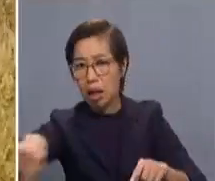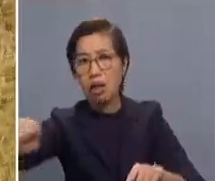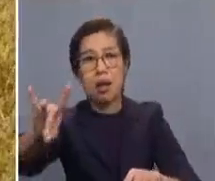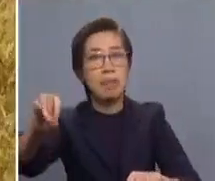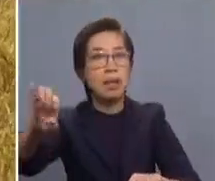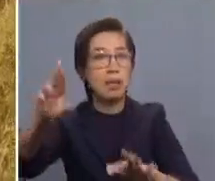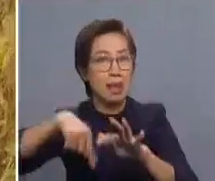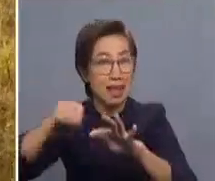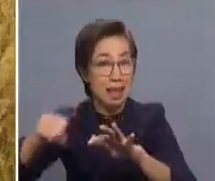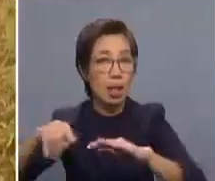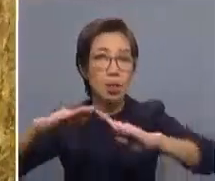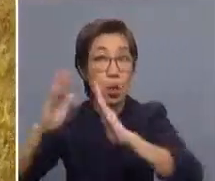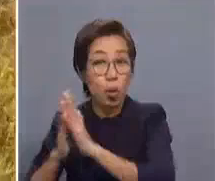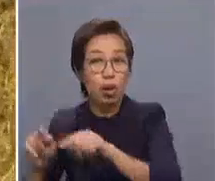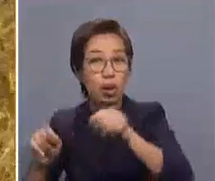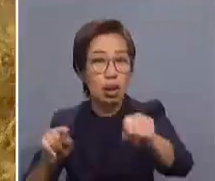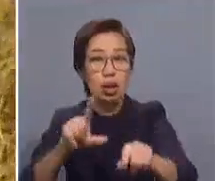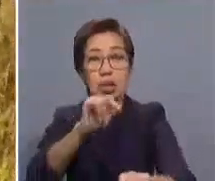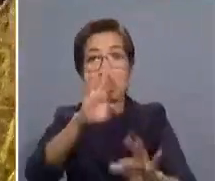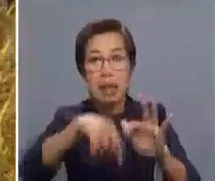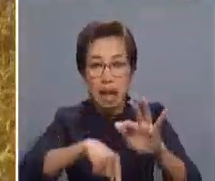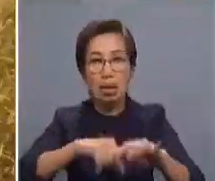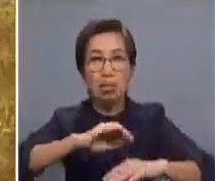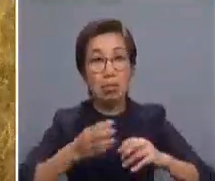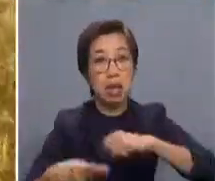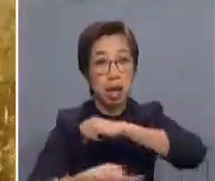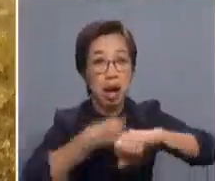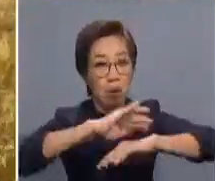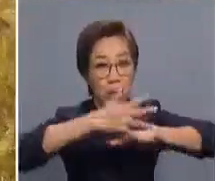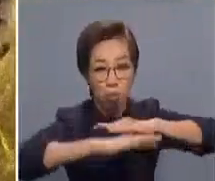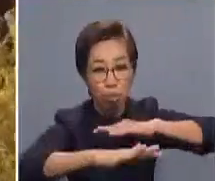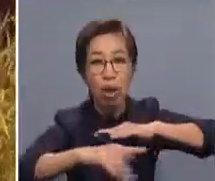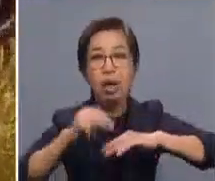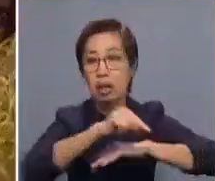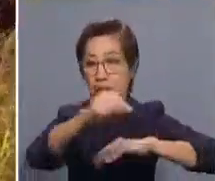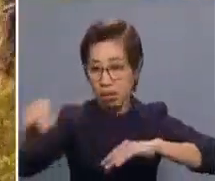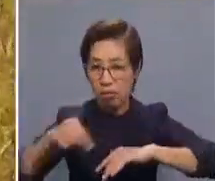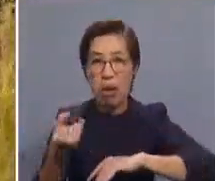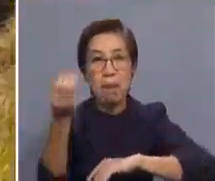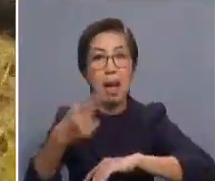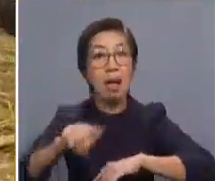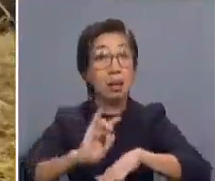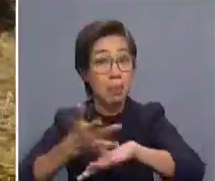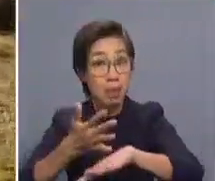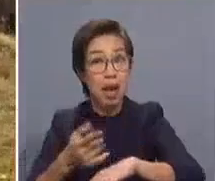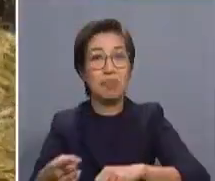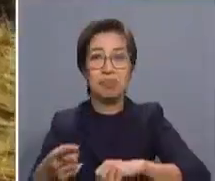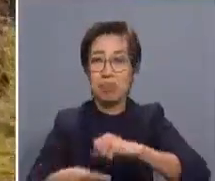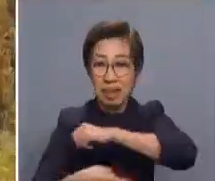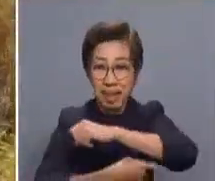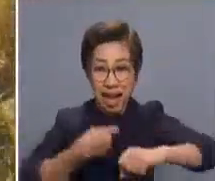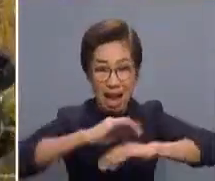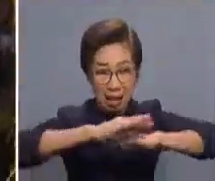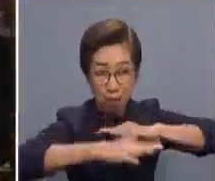ศรีโพธิ์ชัยนะแล้วก็อีกจุดนึงนะฮะประมาณ 20ไร่ถือว่าเยอะที่สุดในจังหวัดเลยนะคะนี่นะแหล่งท่องเที่ยวธรรมชาติใช่มีขนาดเค้าไม่ได้